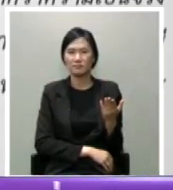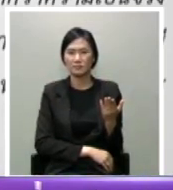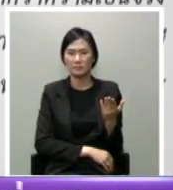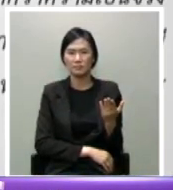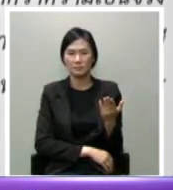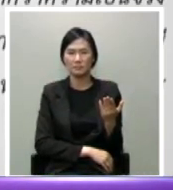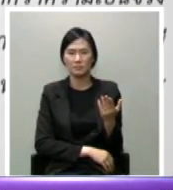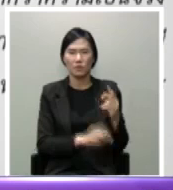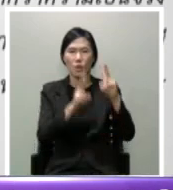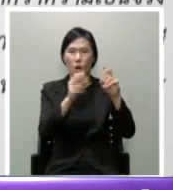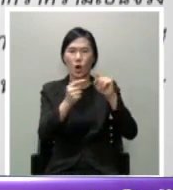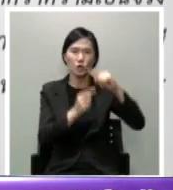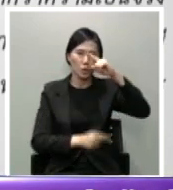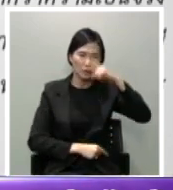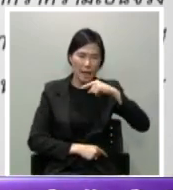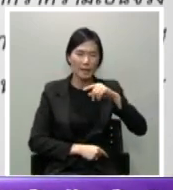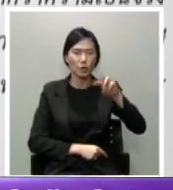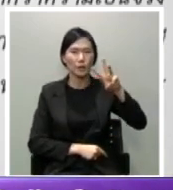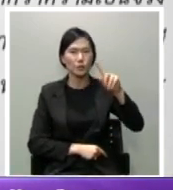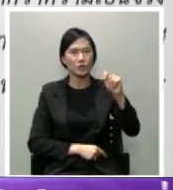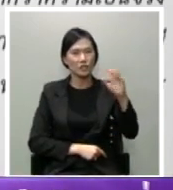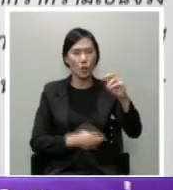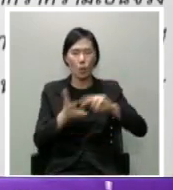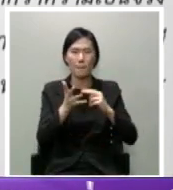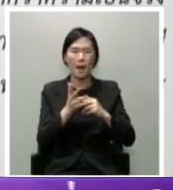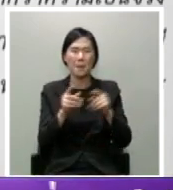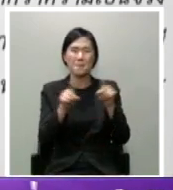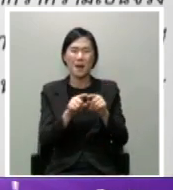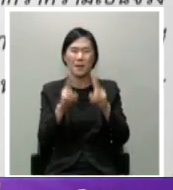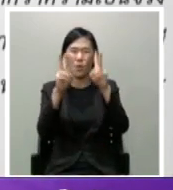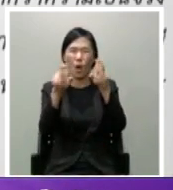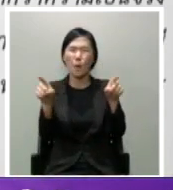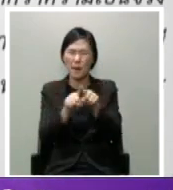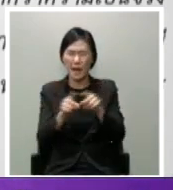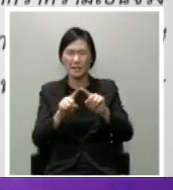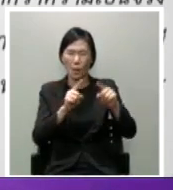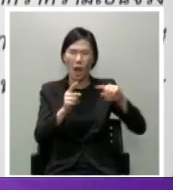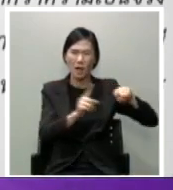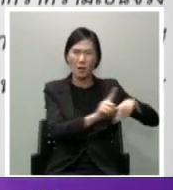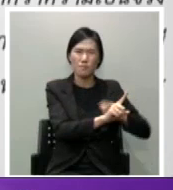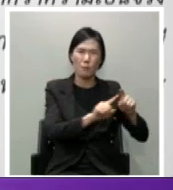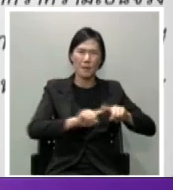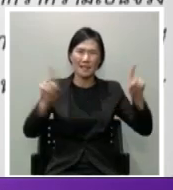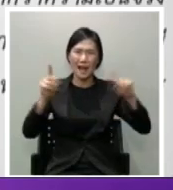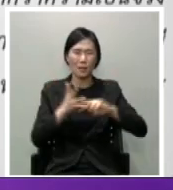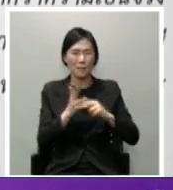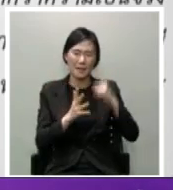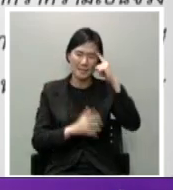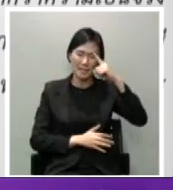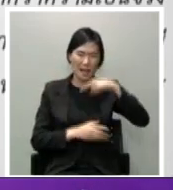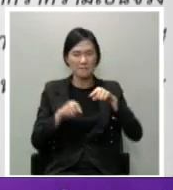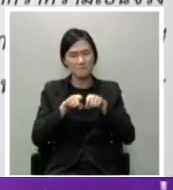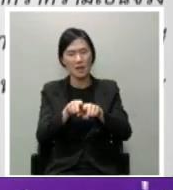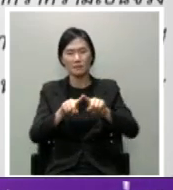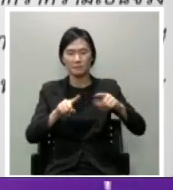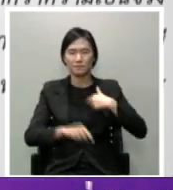เรื่องในศาลไทยและใน WTO เป็นเรื่องเดียวกันหลังจากนั้นมาฟิลิปปินส์ก็ลง